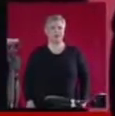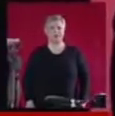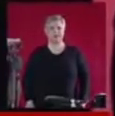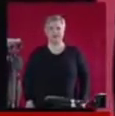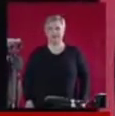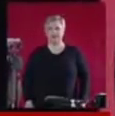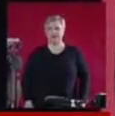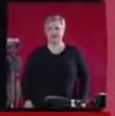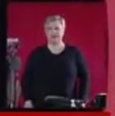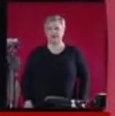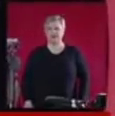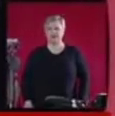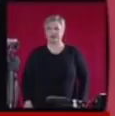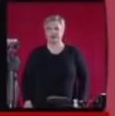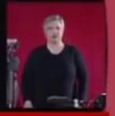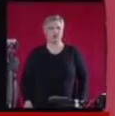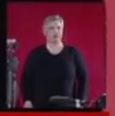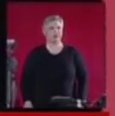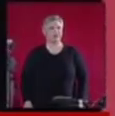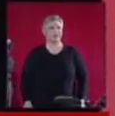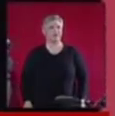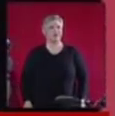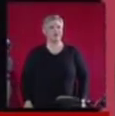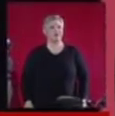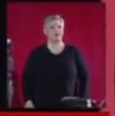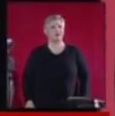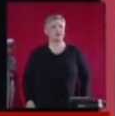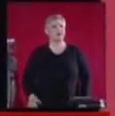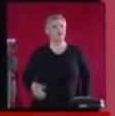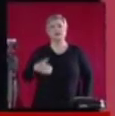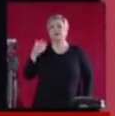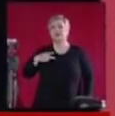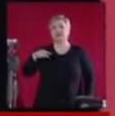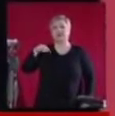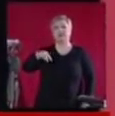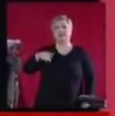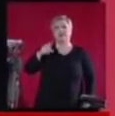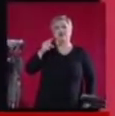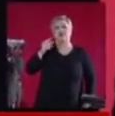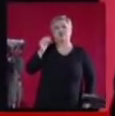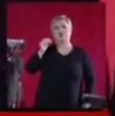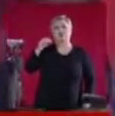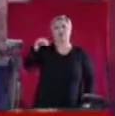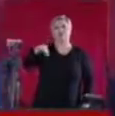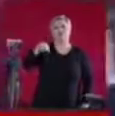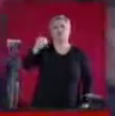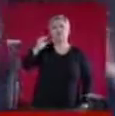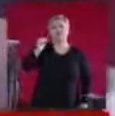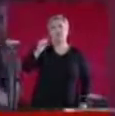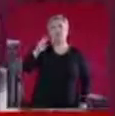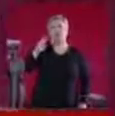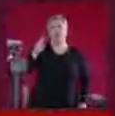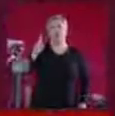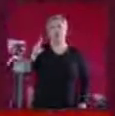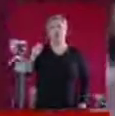αριστεράς η επόμενη υποψήφια είναι η λυδία ει κονιόρδου κορυφαία ηθοποιός και